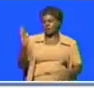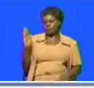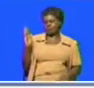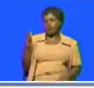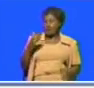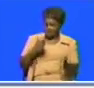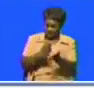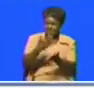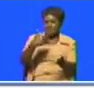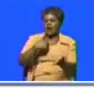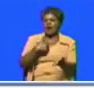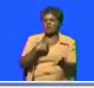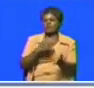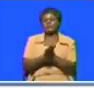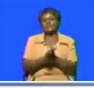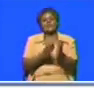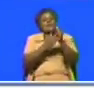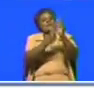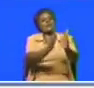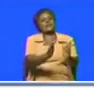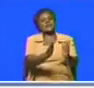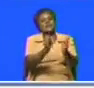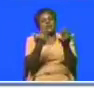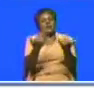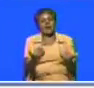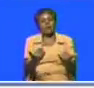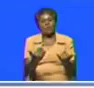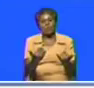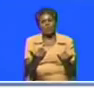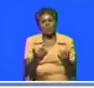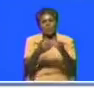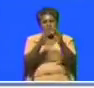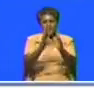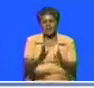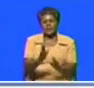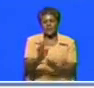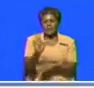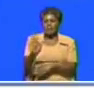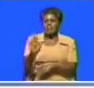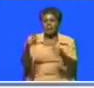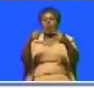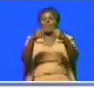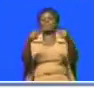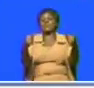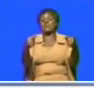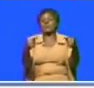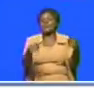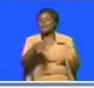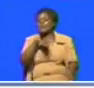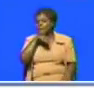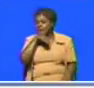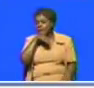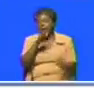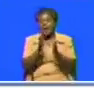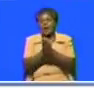Una haki. Nina haki. Tuje kwenye hawa viongozi. Kwa mfano hivi sasa kama hawa viongozi ambao ndio walioko katika upinzani, Mheshimiwa Raila Odinga